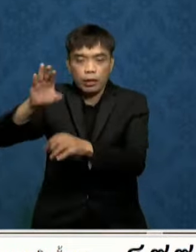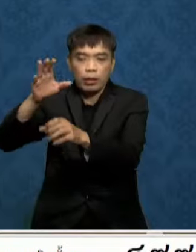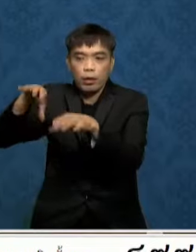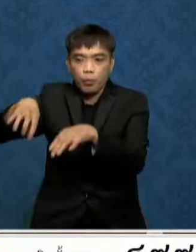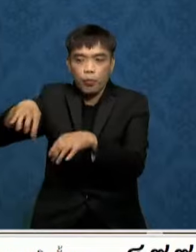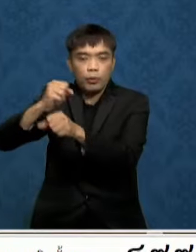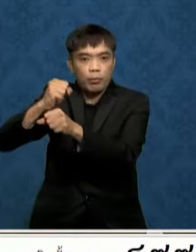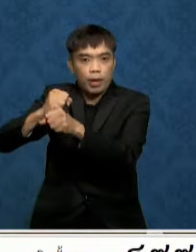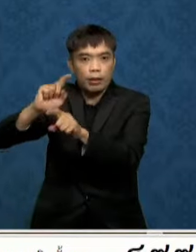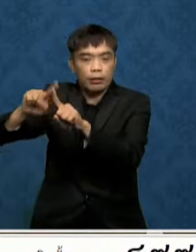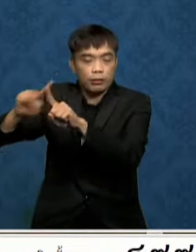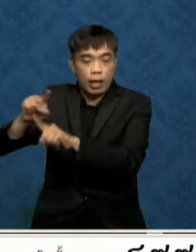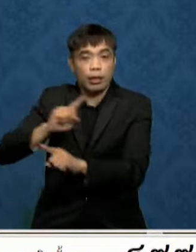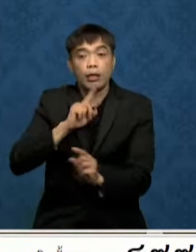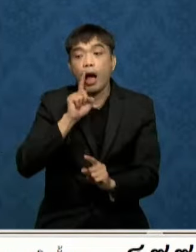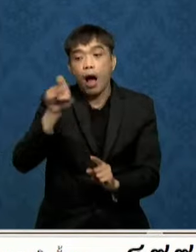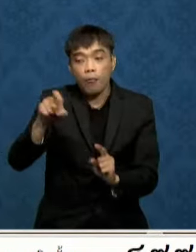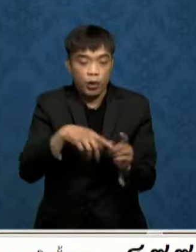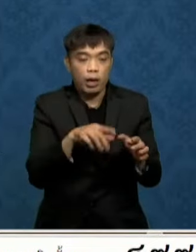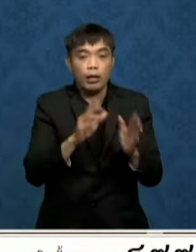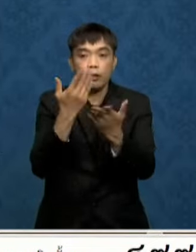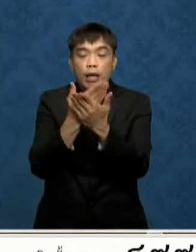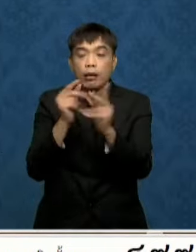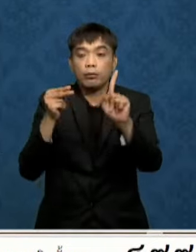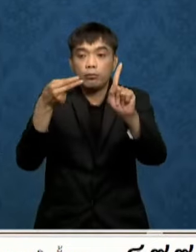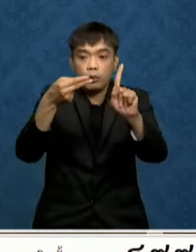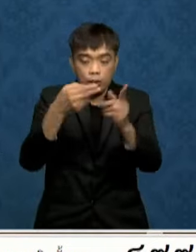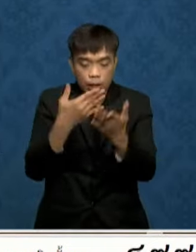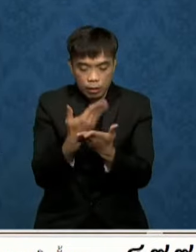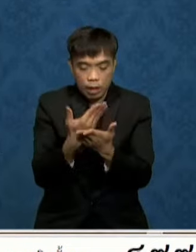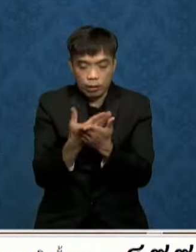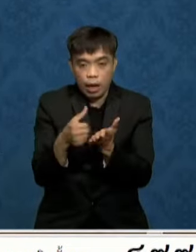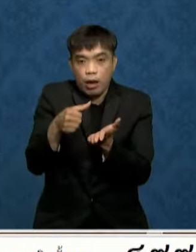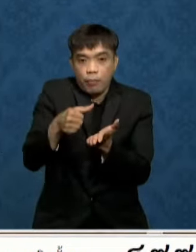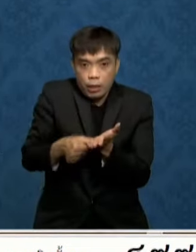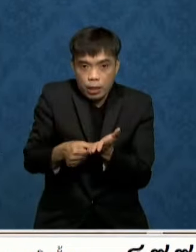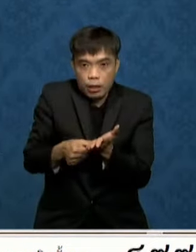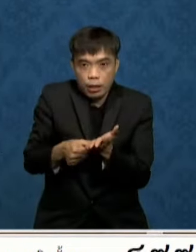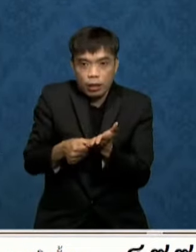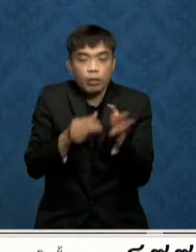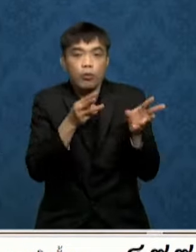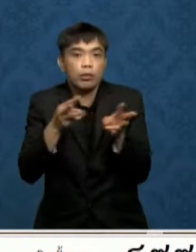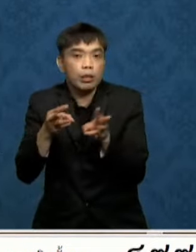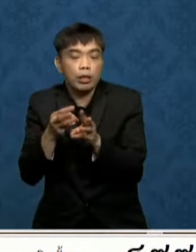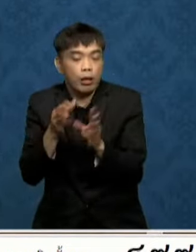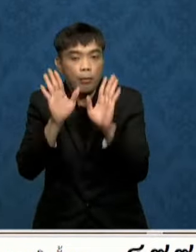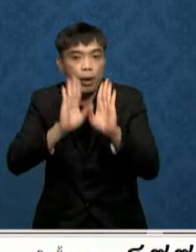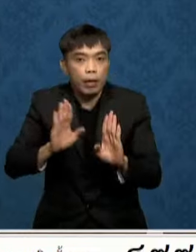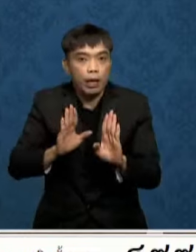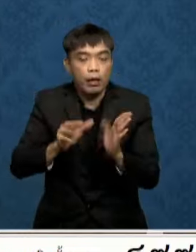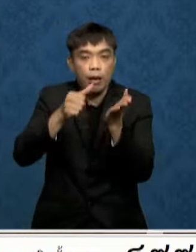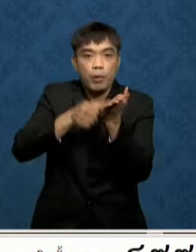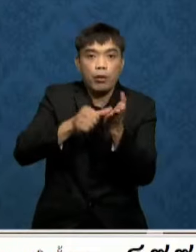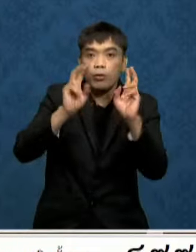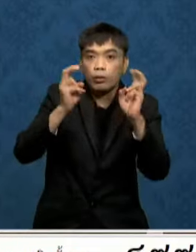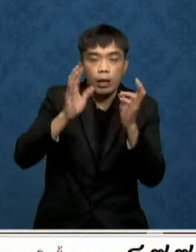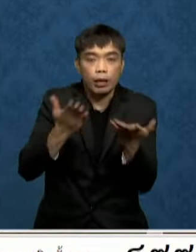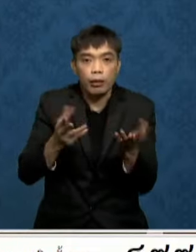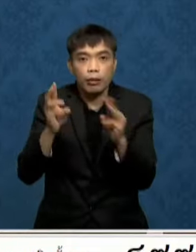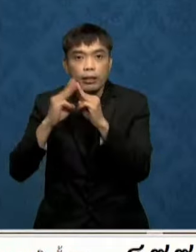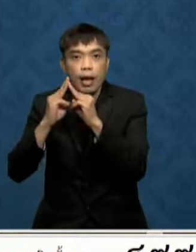หนี้หรือว่าเป็นสัญญาประเภทใดซึ่งดิฉันก็อยู่ในห้องนั้นเช่นเดียวกันไม่มีหน่วยงานใดที่ตอบได้ว่าเป็น